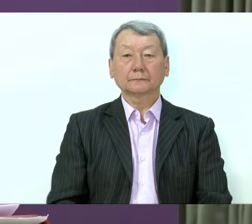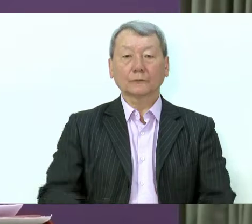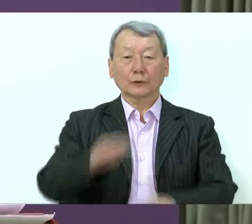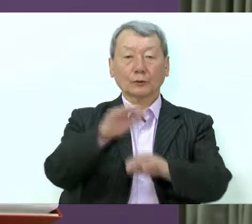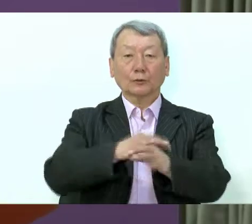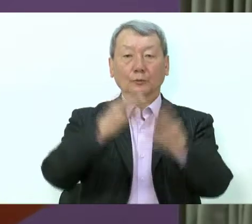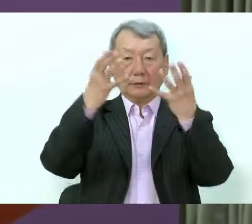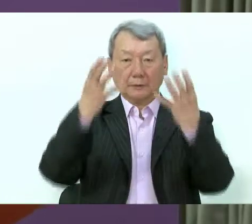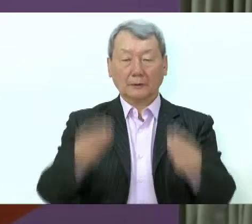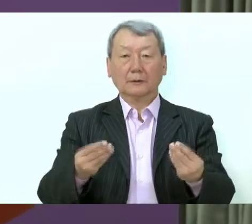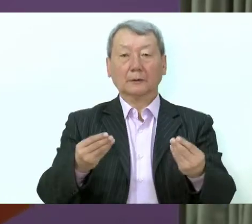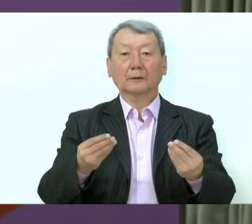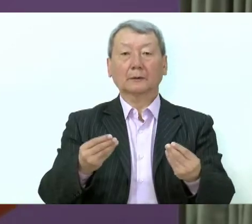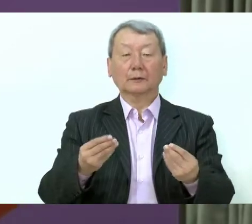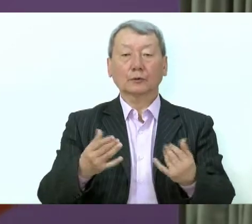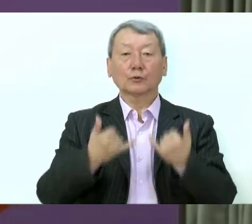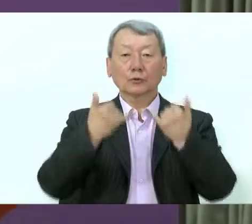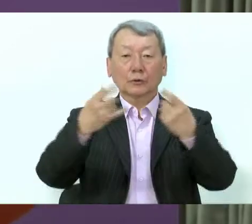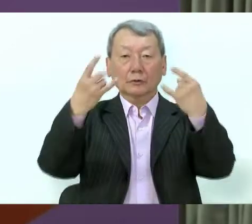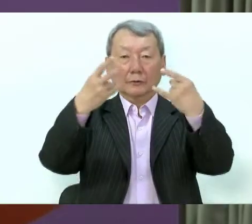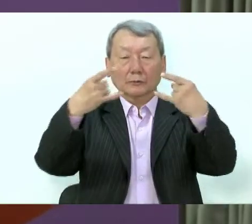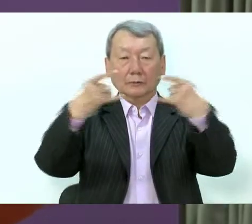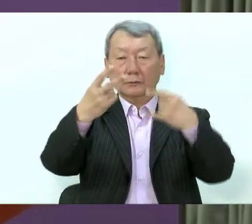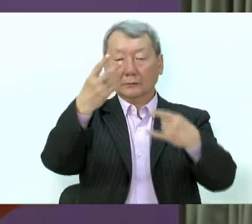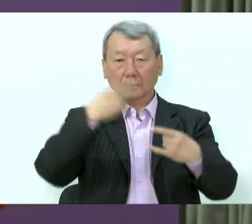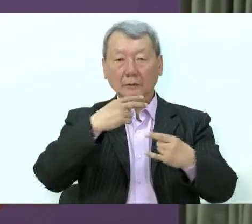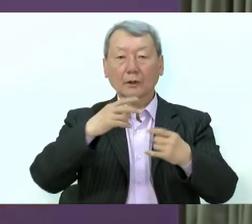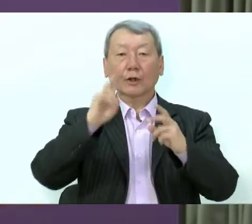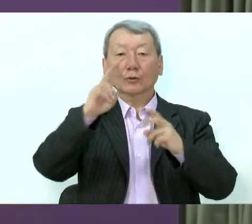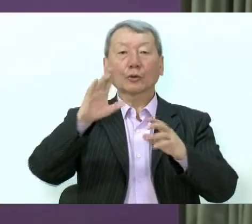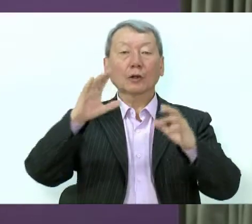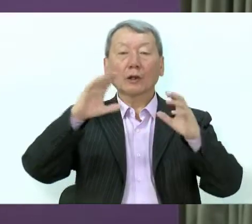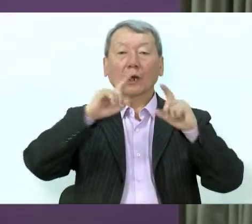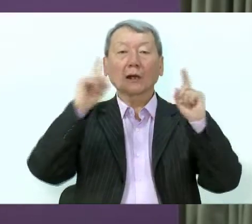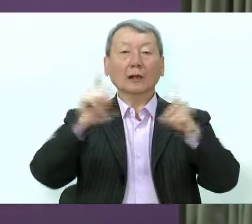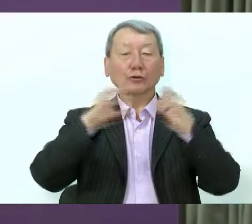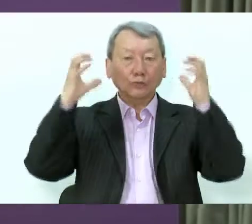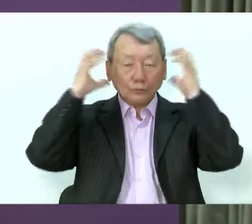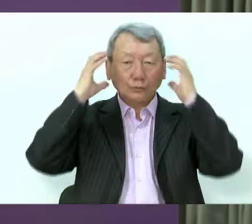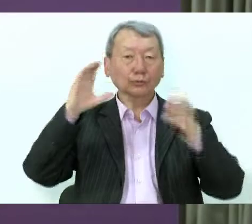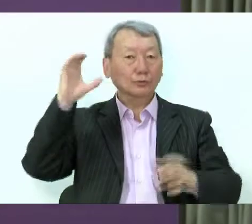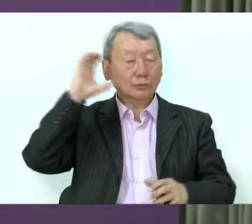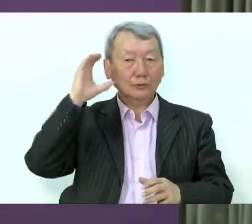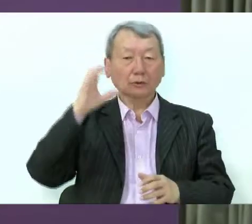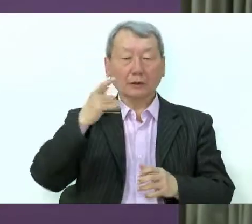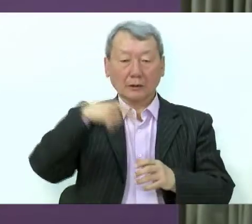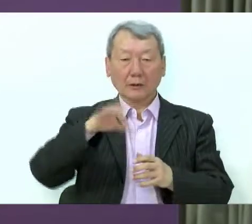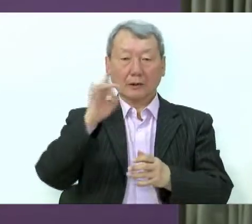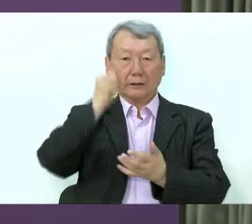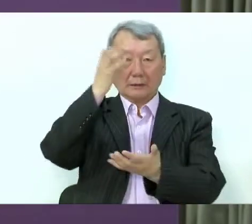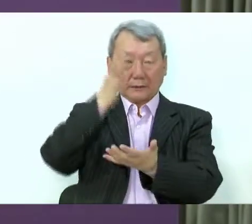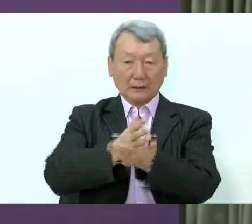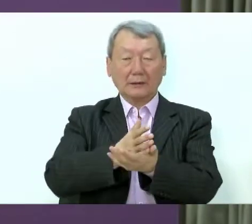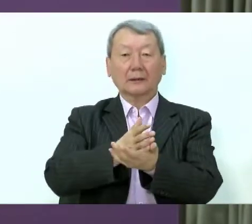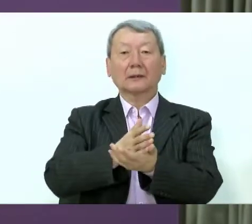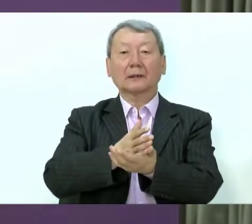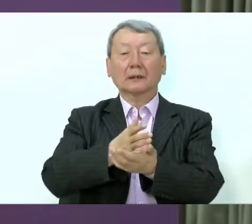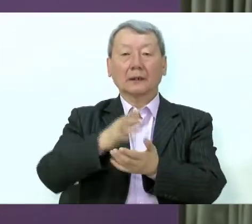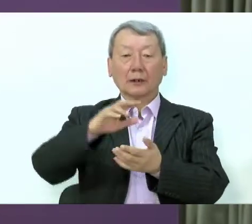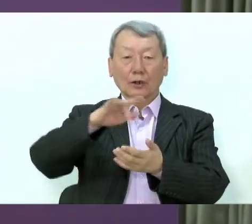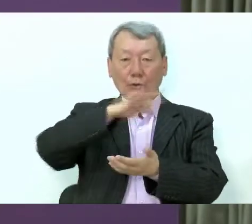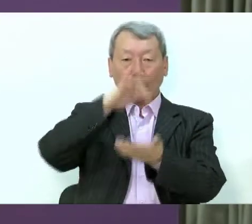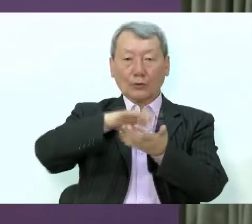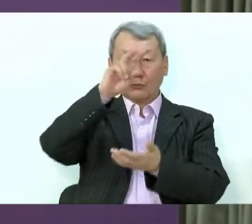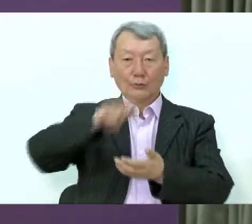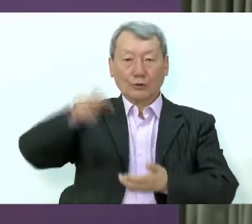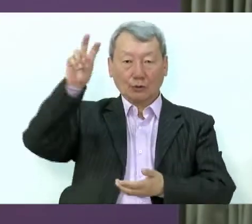Кутмандуу күнүңүздөр менен, урматтуу телекөрүүчүлөр, радио угармандар, республикалык штабтын пресс-борборунда Бишкек